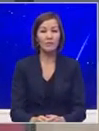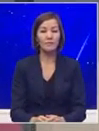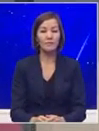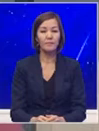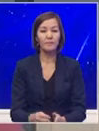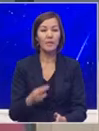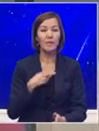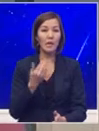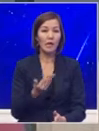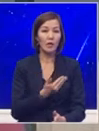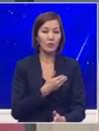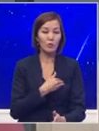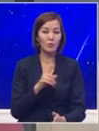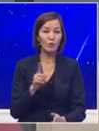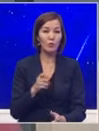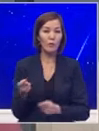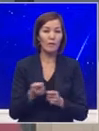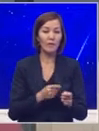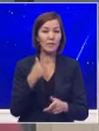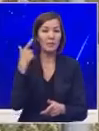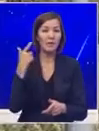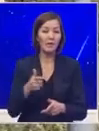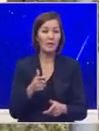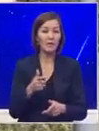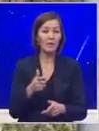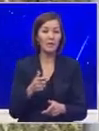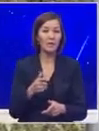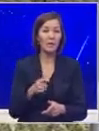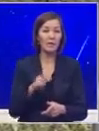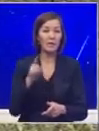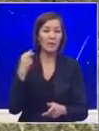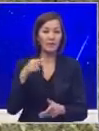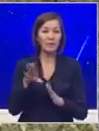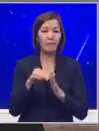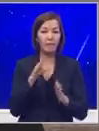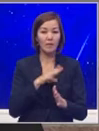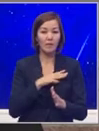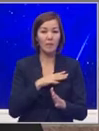Я хочу чтобы к власти пришел грамотный болеющий за страну человек